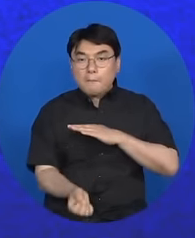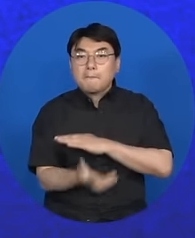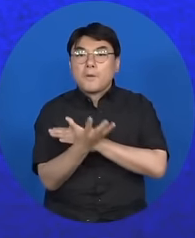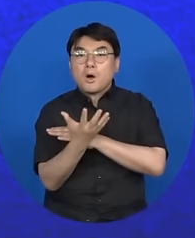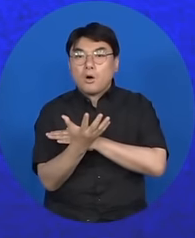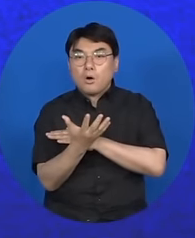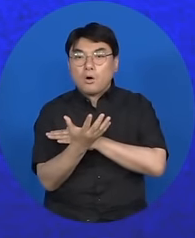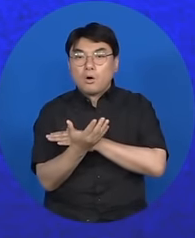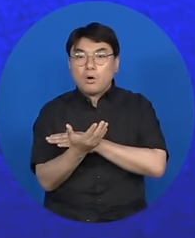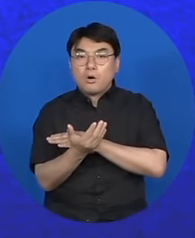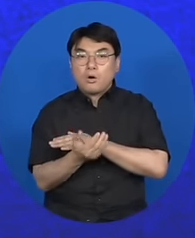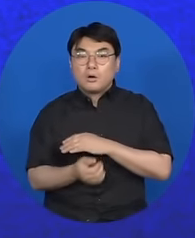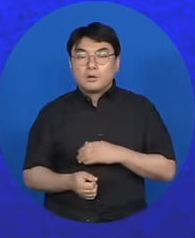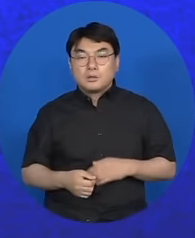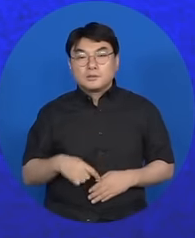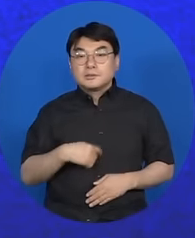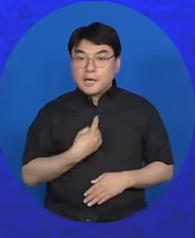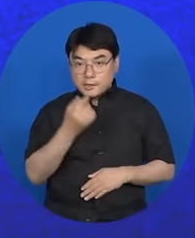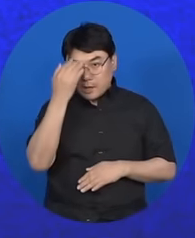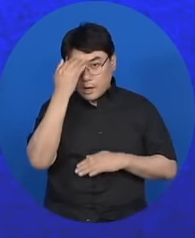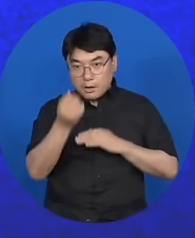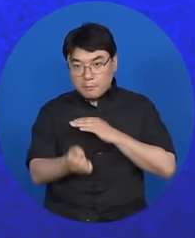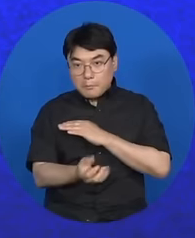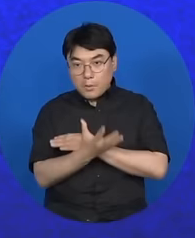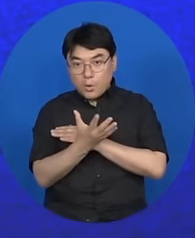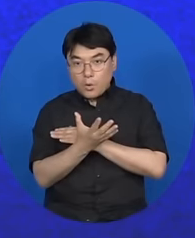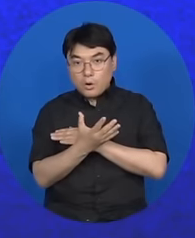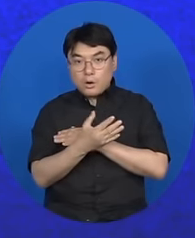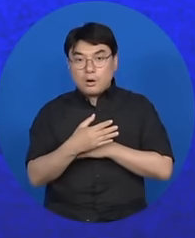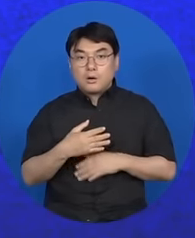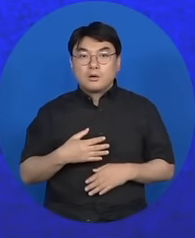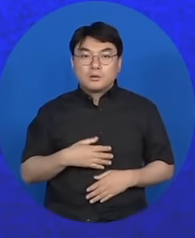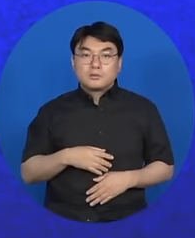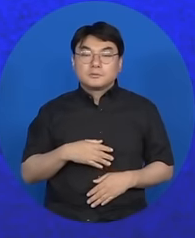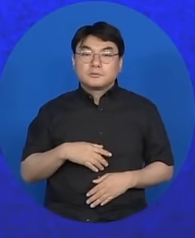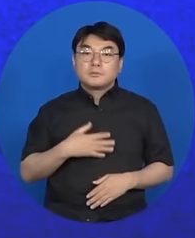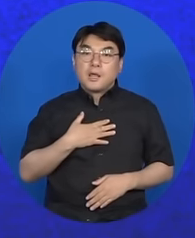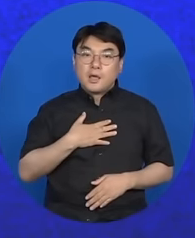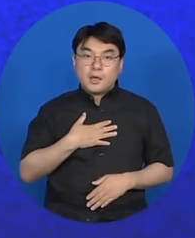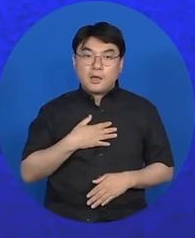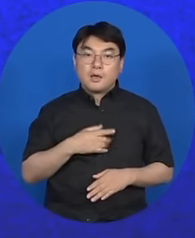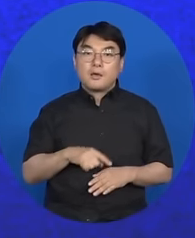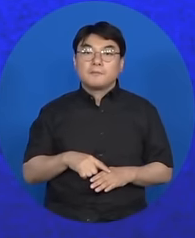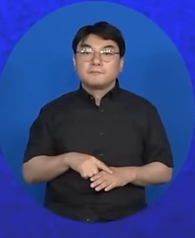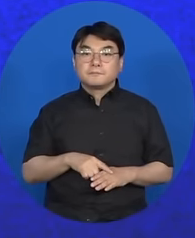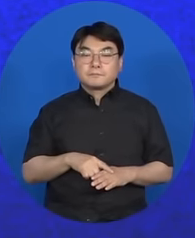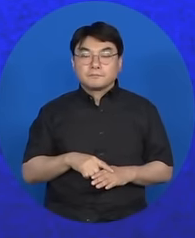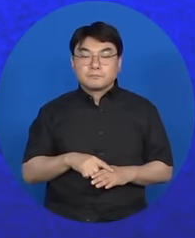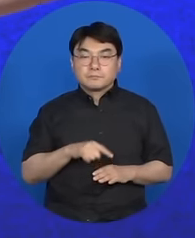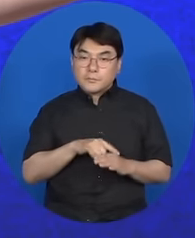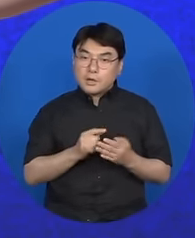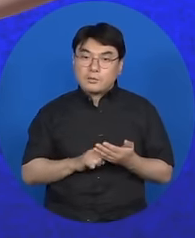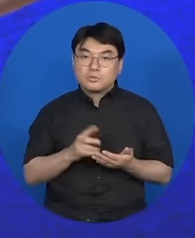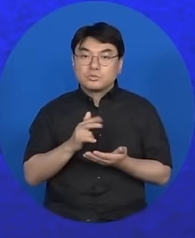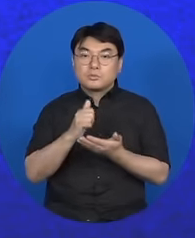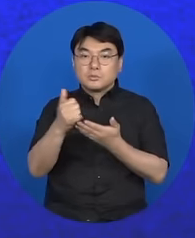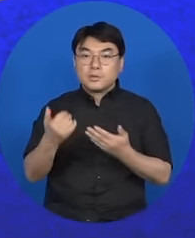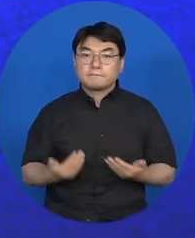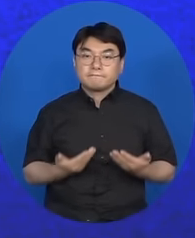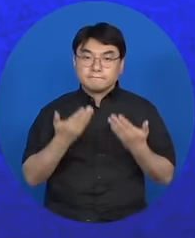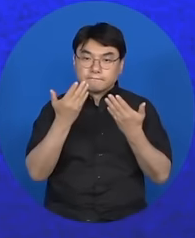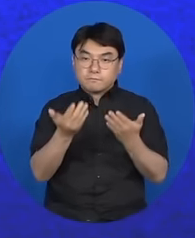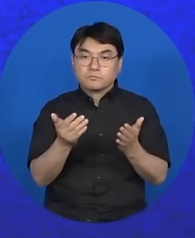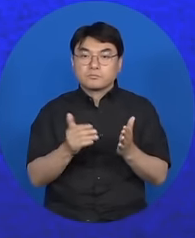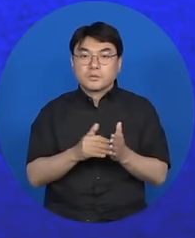self surrender 였습니다. 가장 내면의 깊은 자아를 예수님께 자기는 내어드렸다는 거예요. 주교님의 경우에